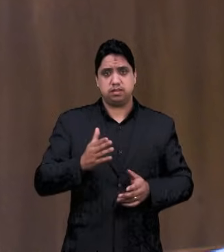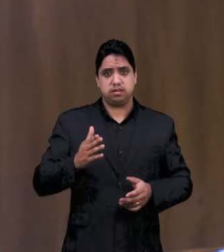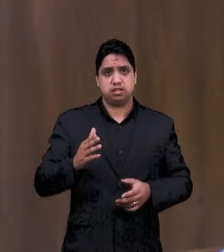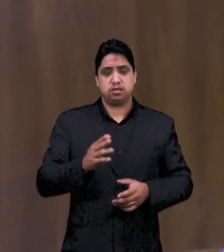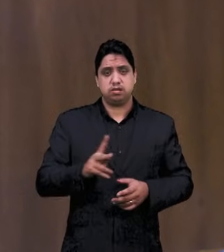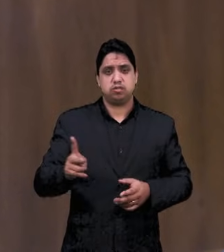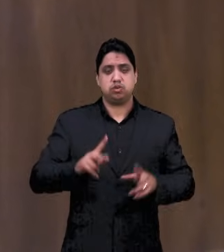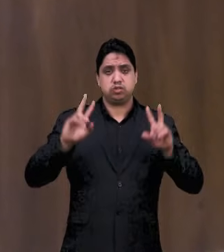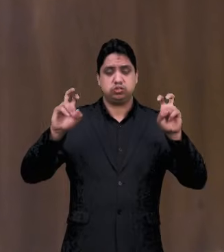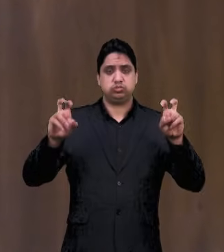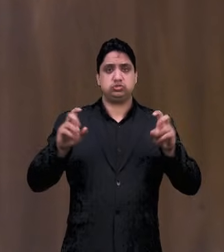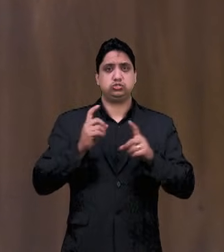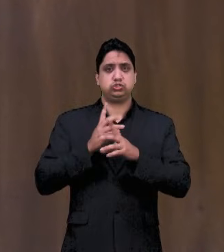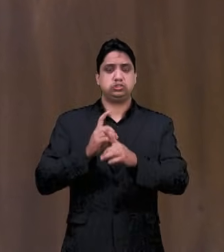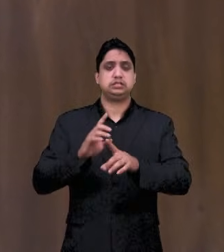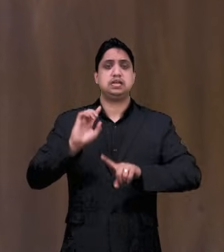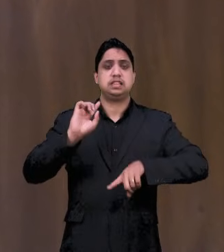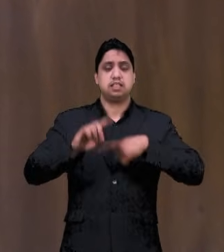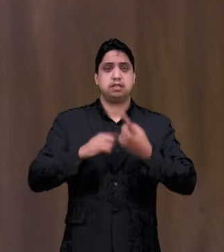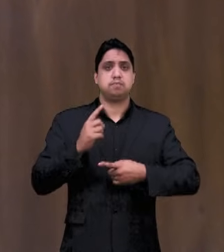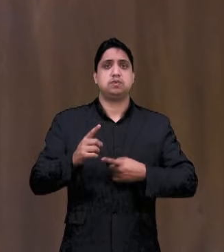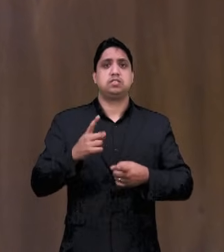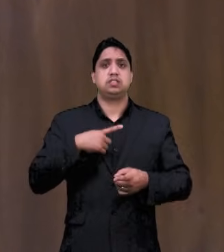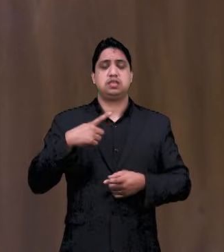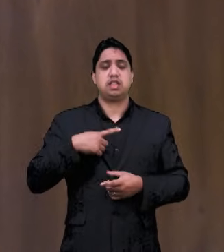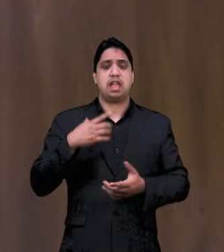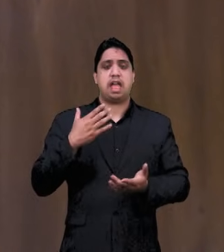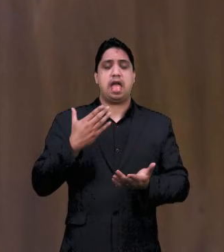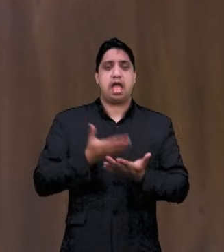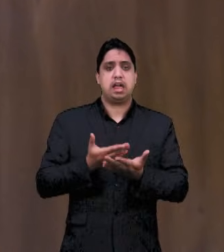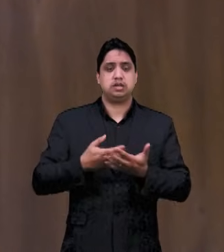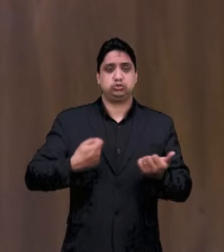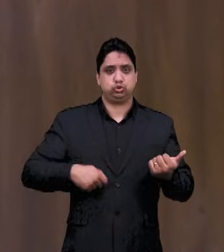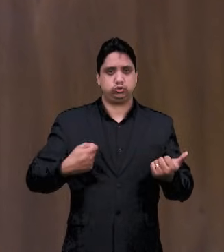le sujet doctrinaire et dans la séquence,